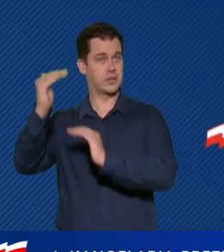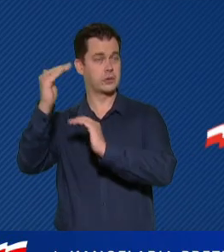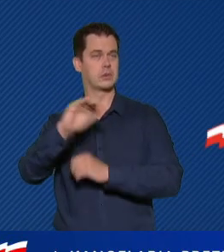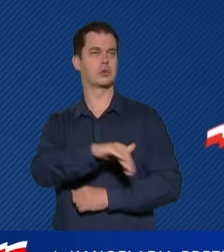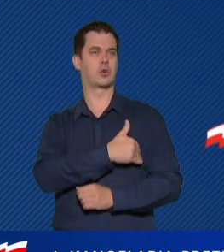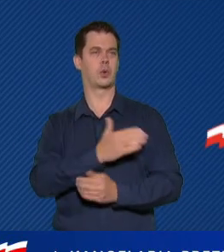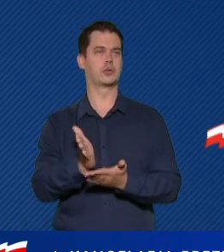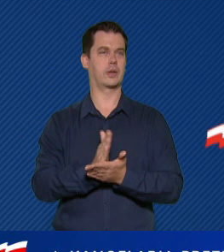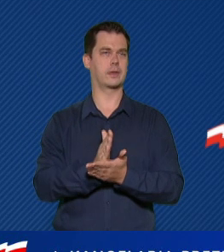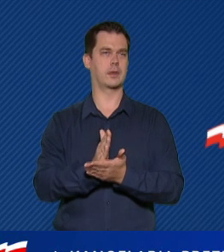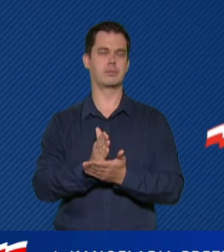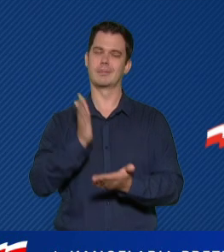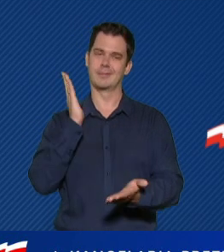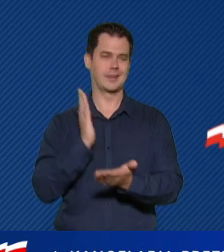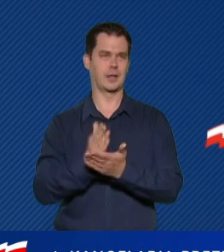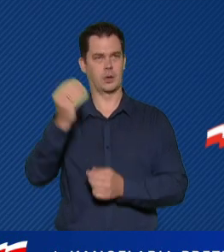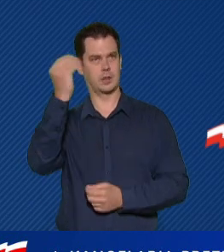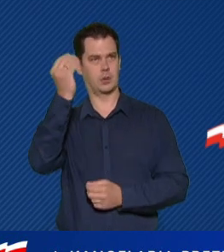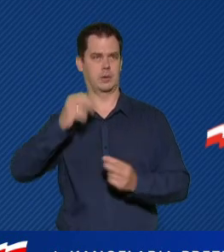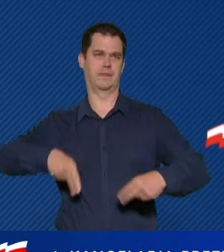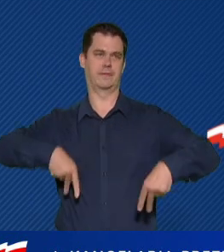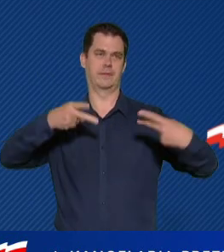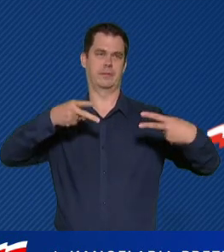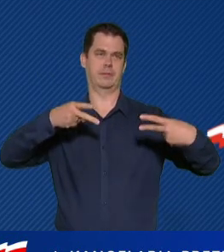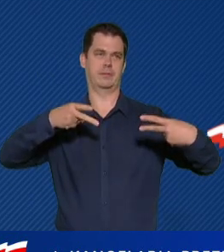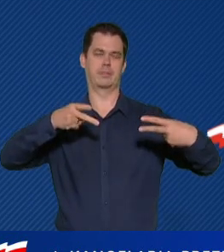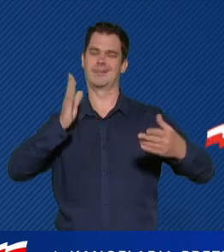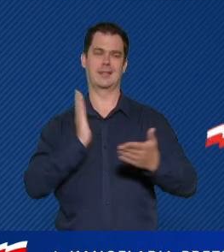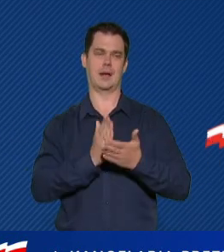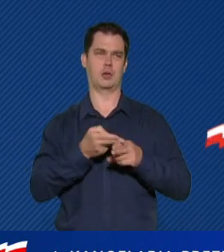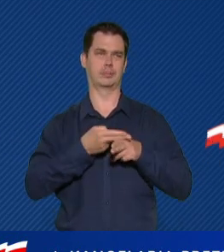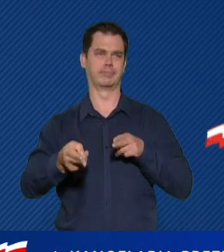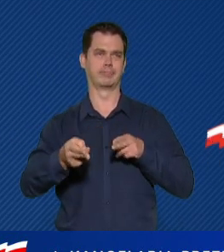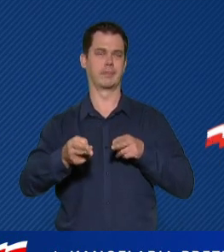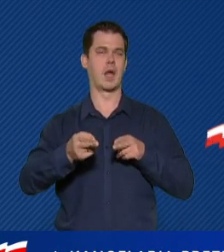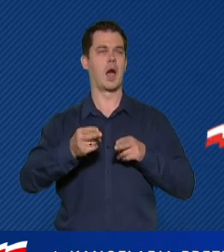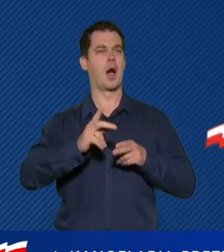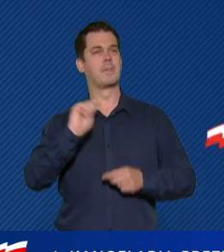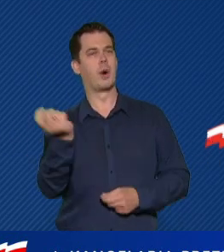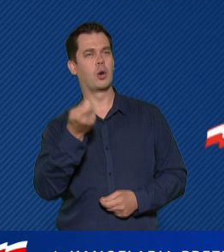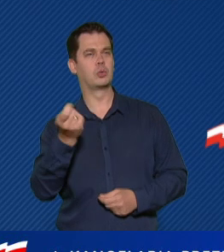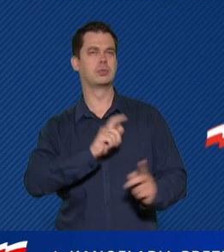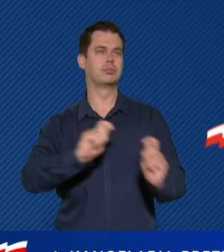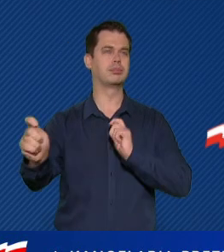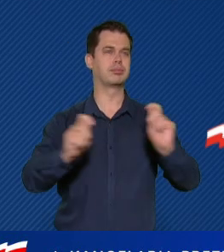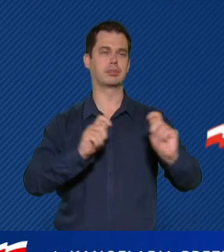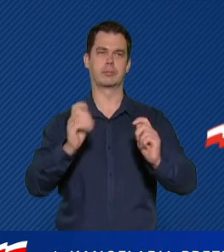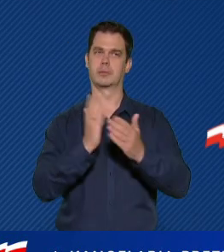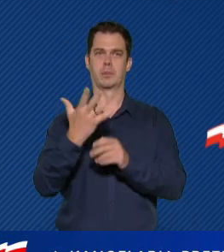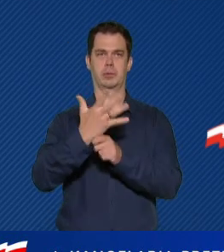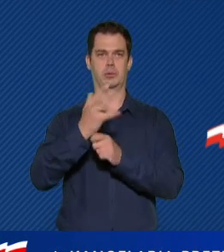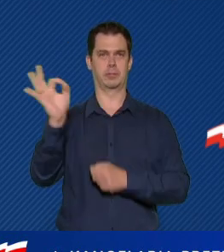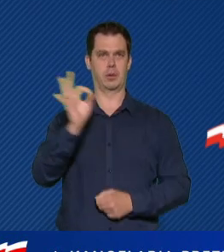średnie przechodzą w tryb nauczania zdalnego. Podróż transportem publicznym również ograniczona do 50%